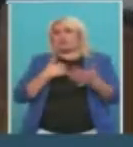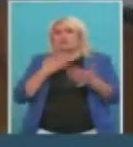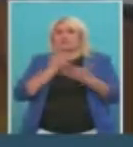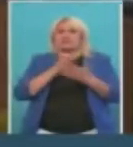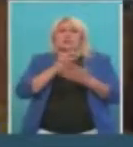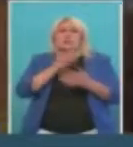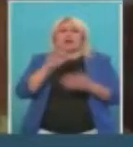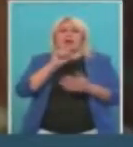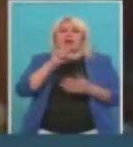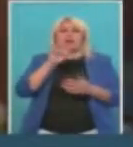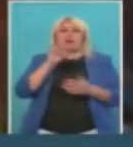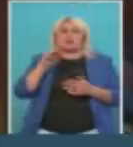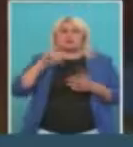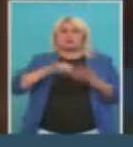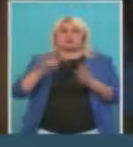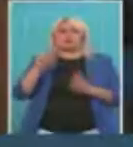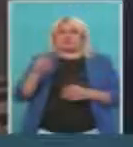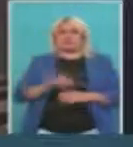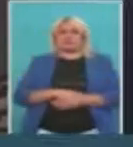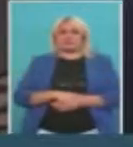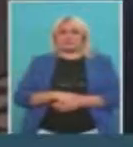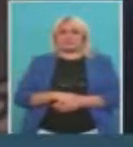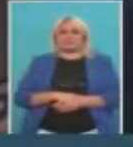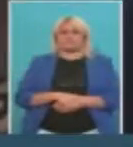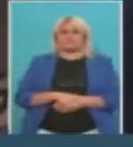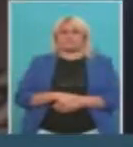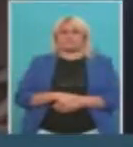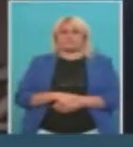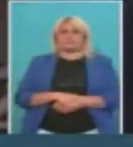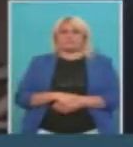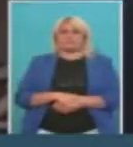портале atamikenym.kz. Виктория Шарнина, Арман Шалабаев, телеканал «Кустанай».